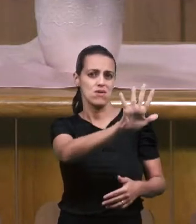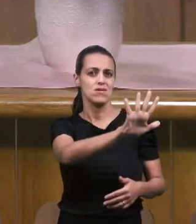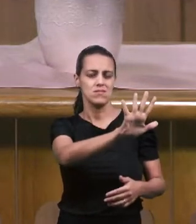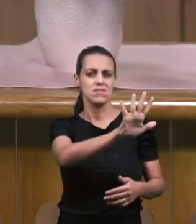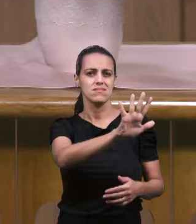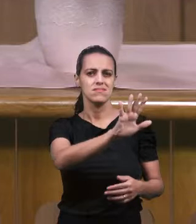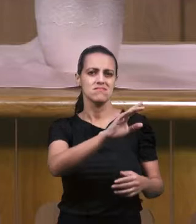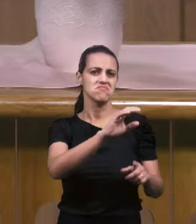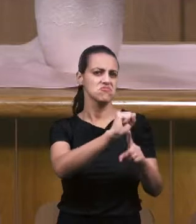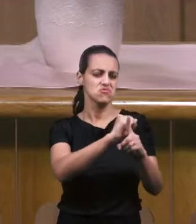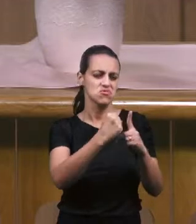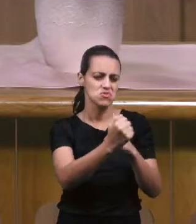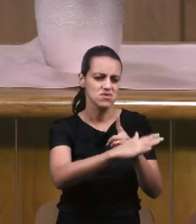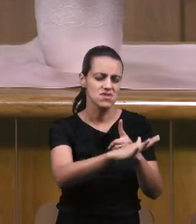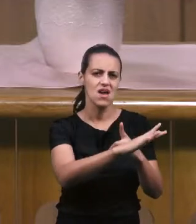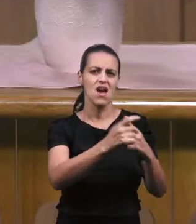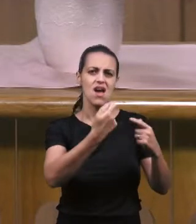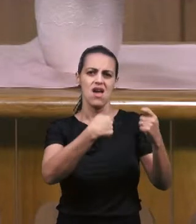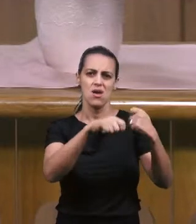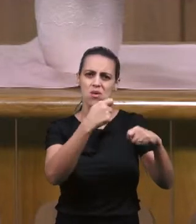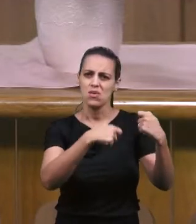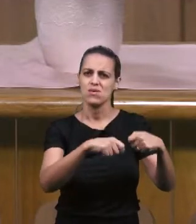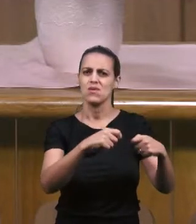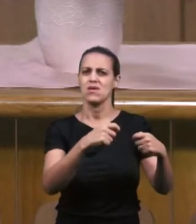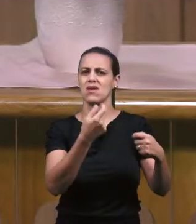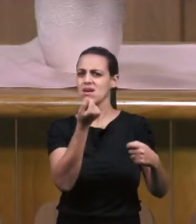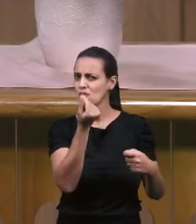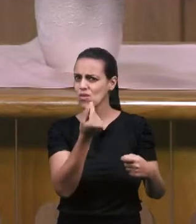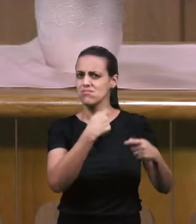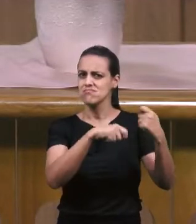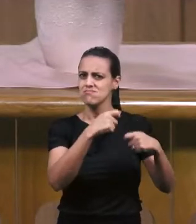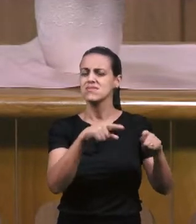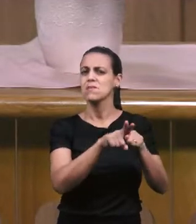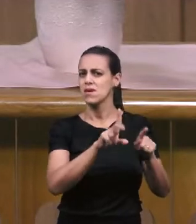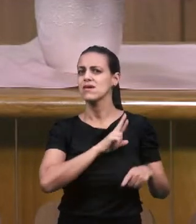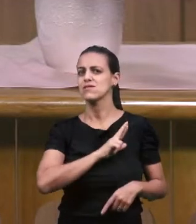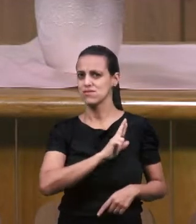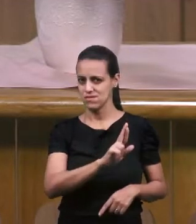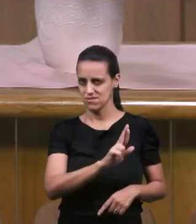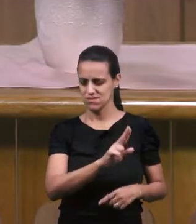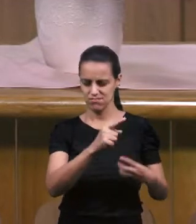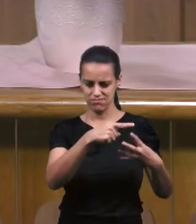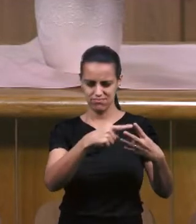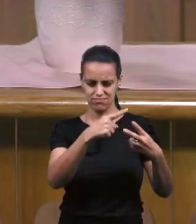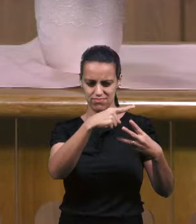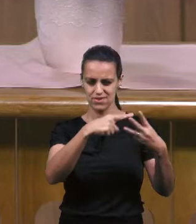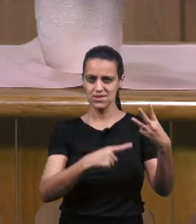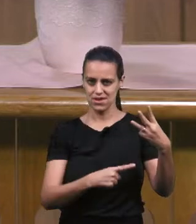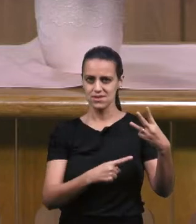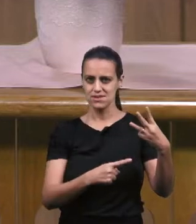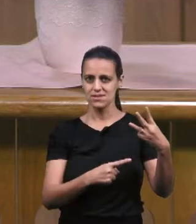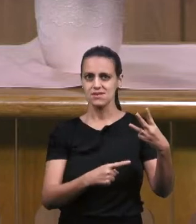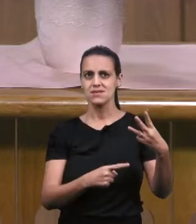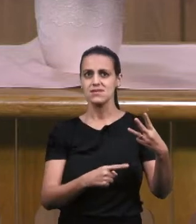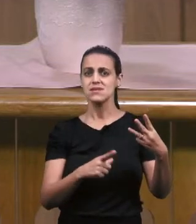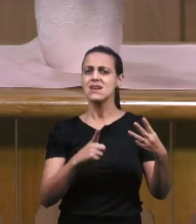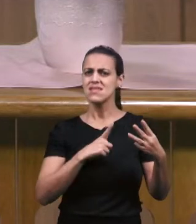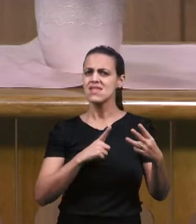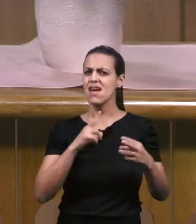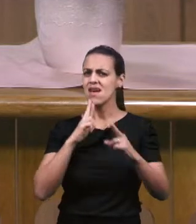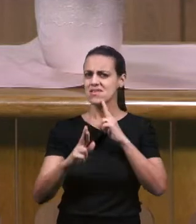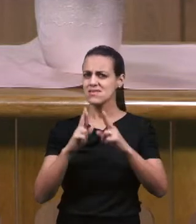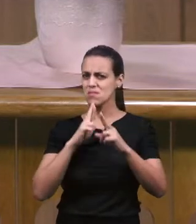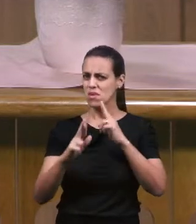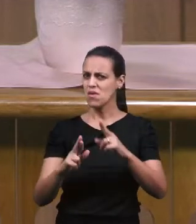compris dans les aspects sociaux, économiques et religieux. Nous avons quelques réponses très intéressantes qui sont arrivées d'ailleurs, parce